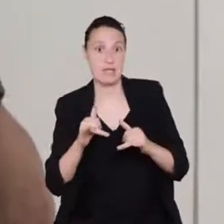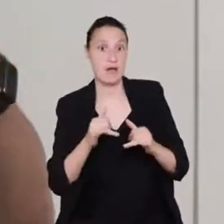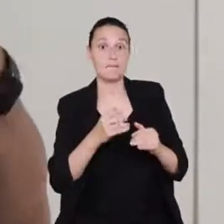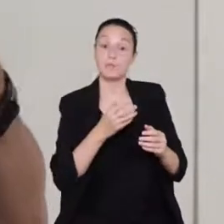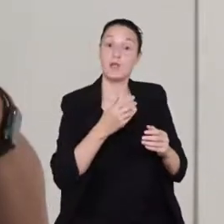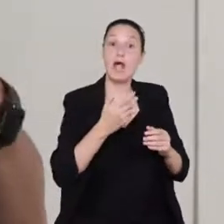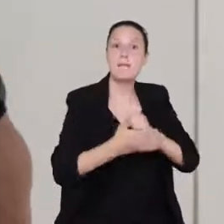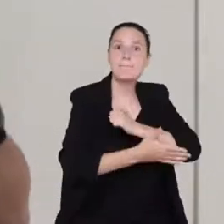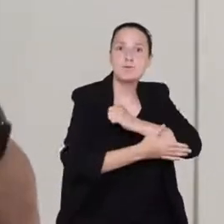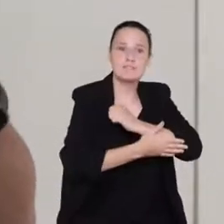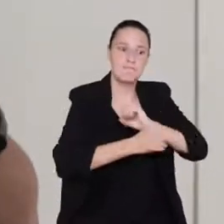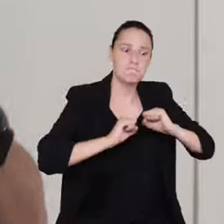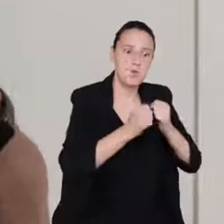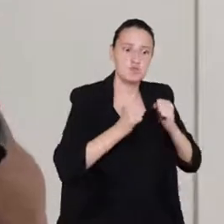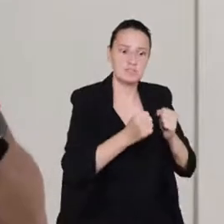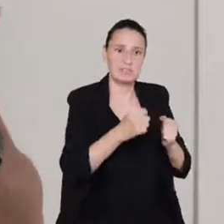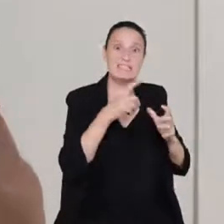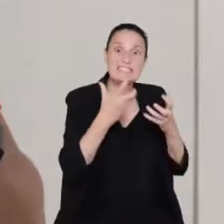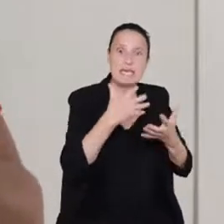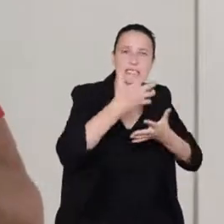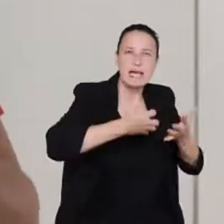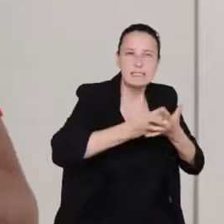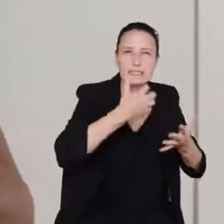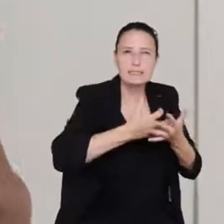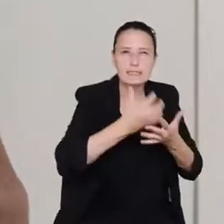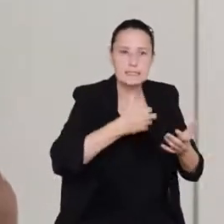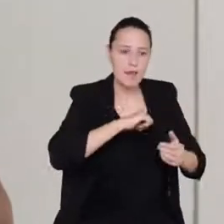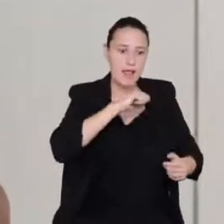jako podstawowy motor, prawda, dzięki któremu